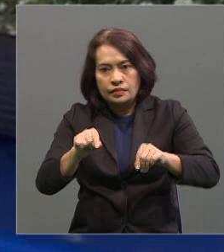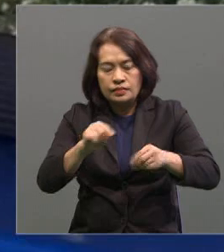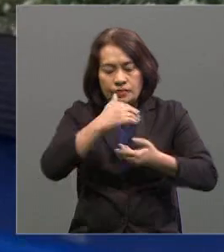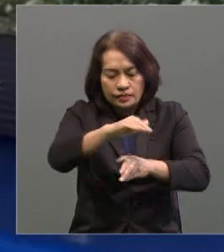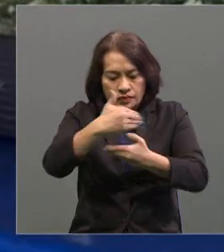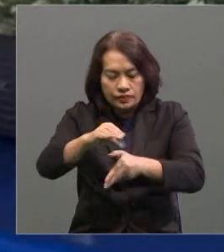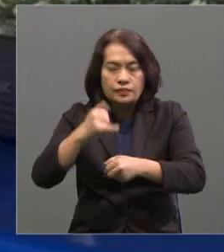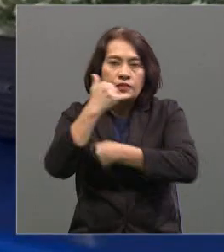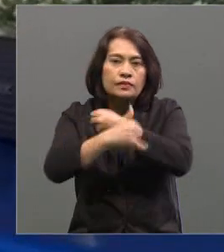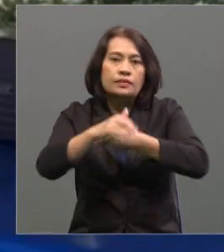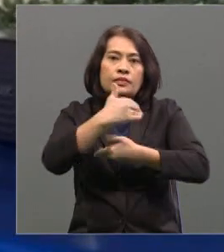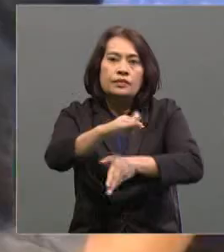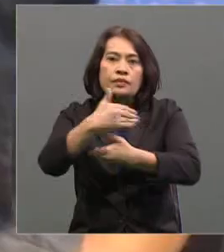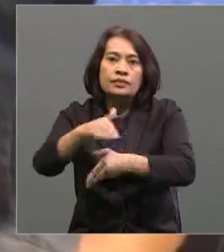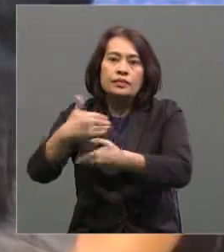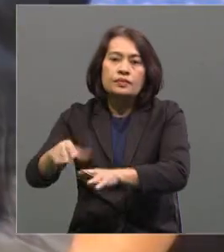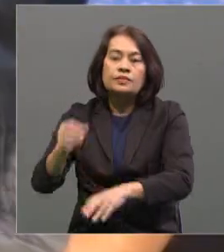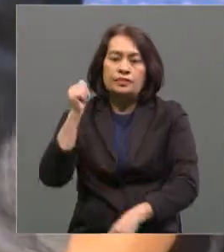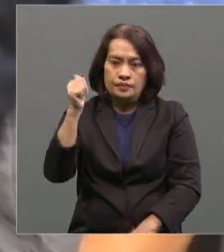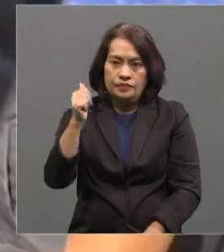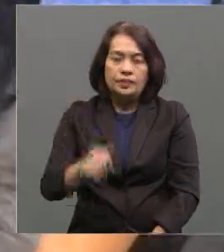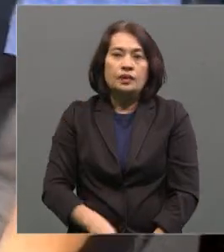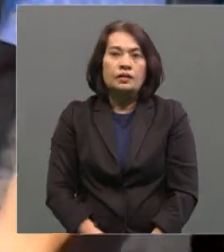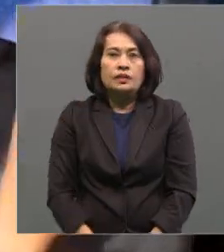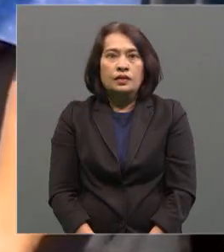ตลาดนอกได้นั่นเองค่ะอ